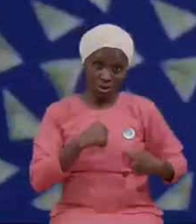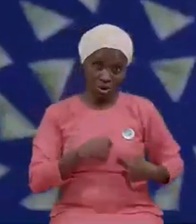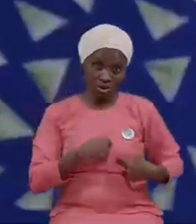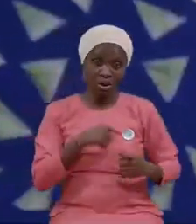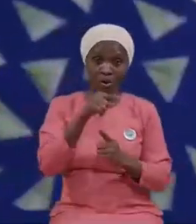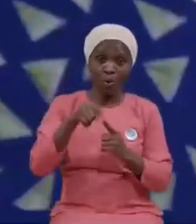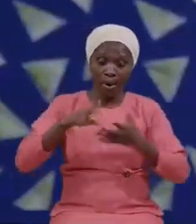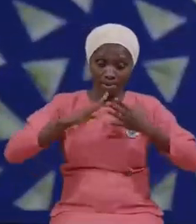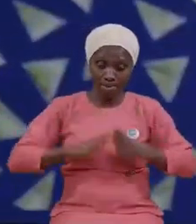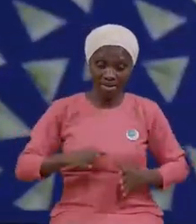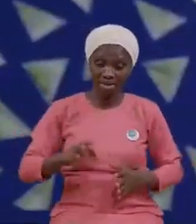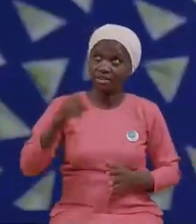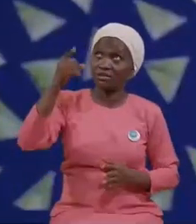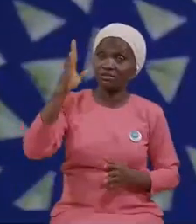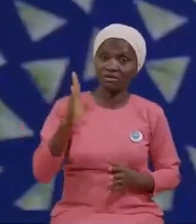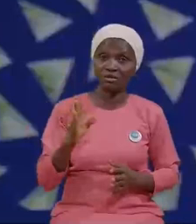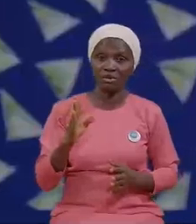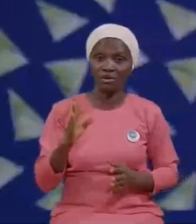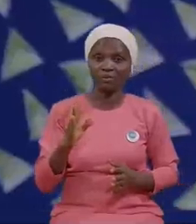Dieu se répand dans ta vie,